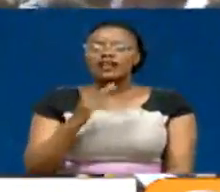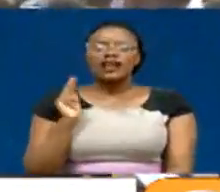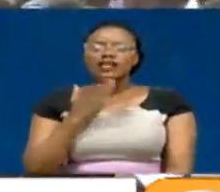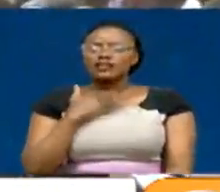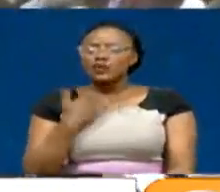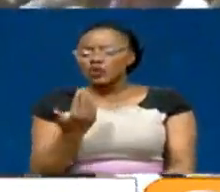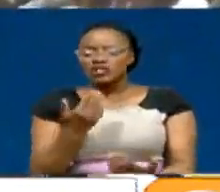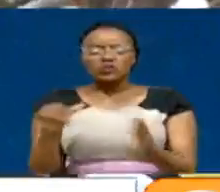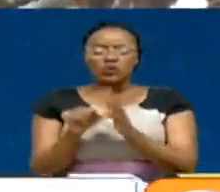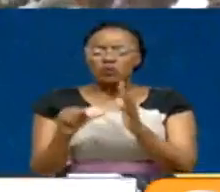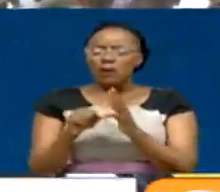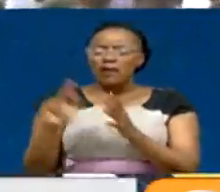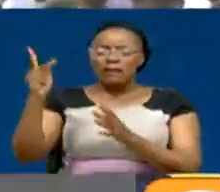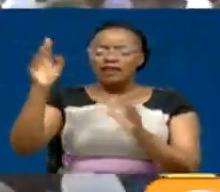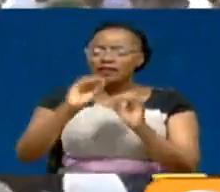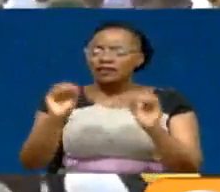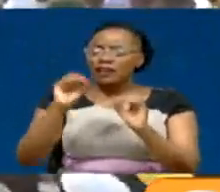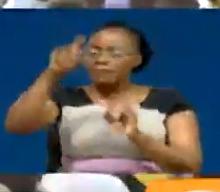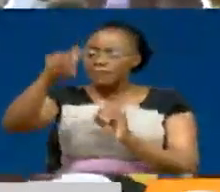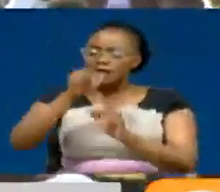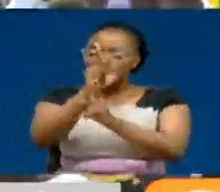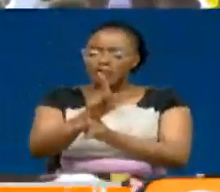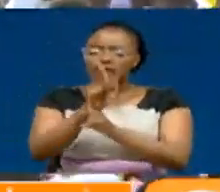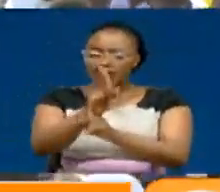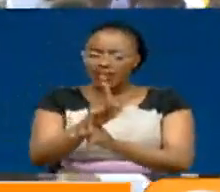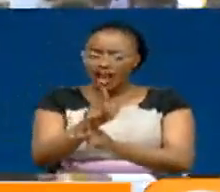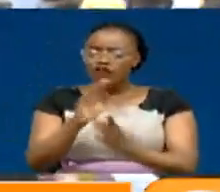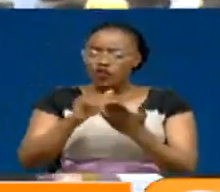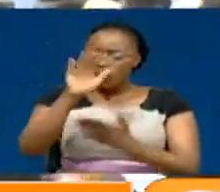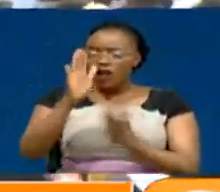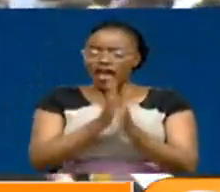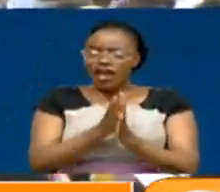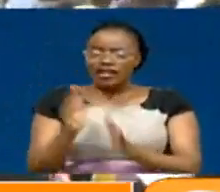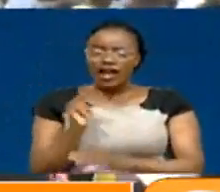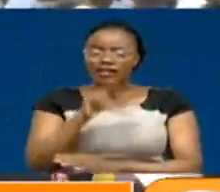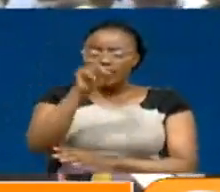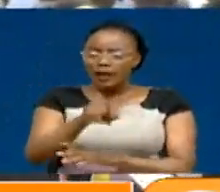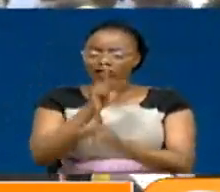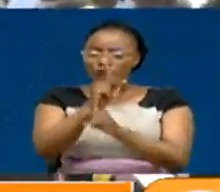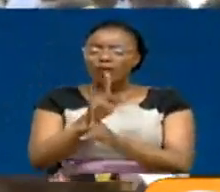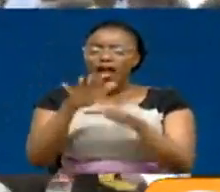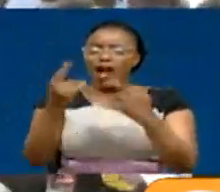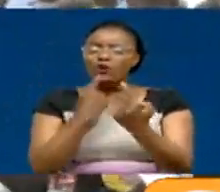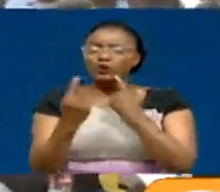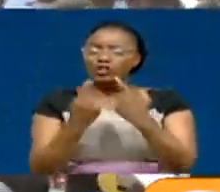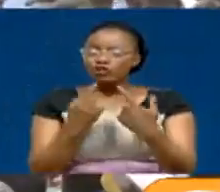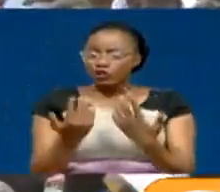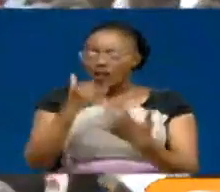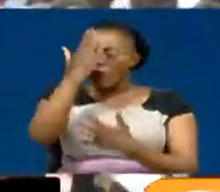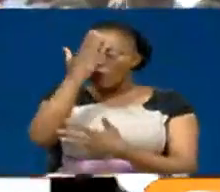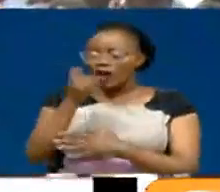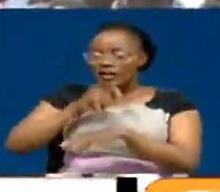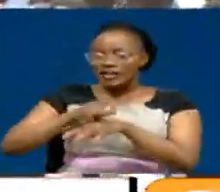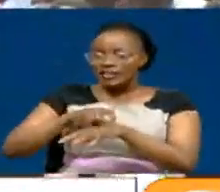shida Kenya. Lazima tuchunge mdomo yenu na tuchunge ulimi zetu,